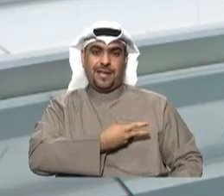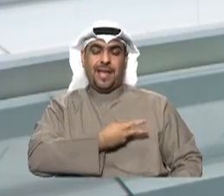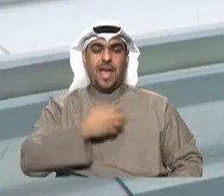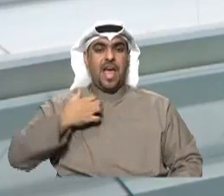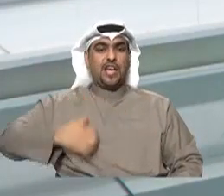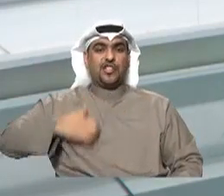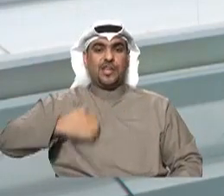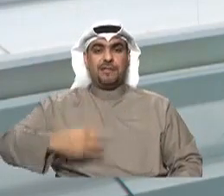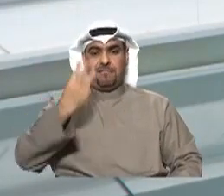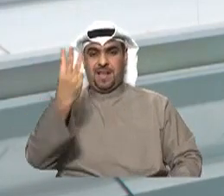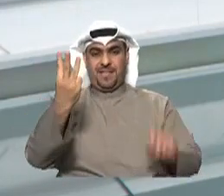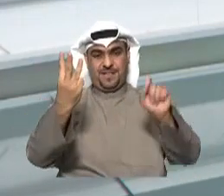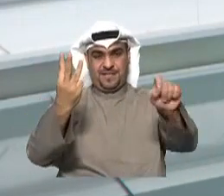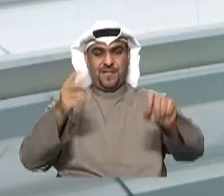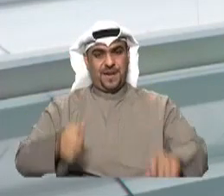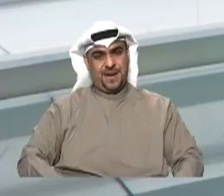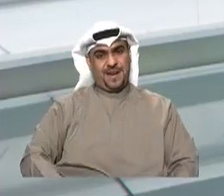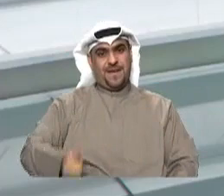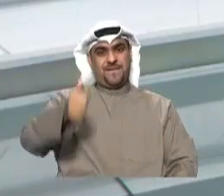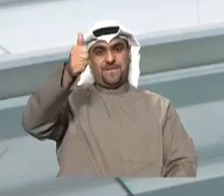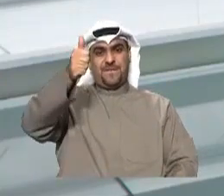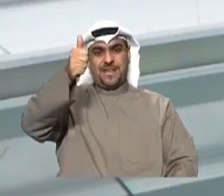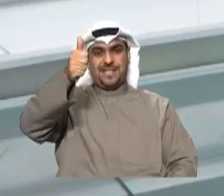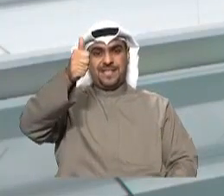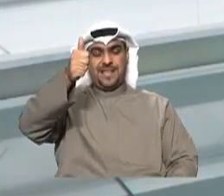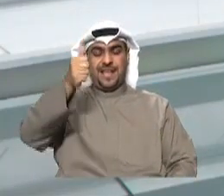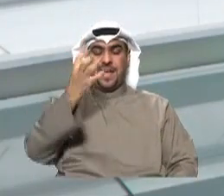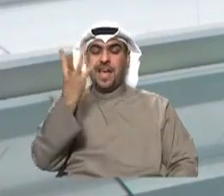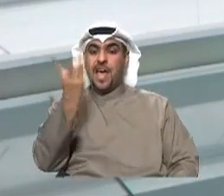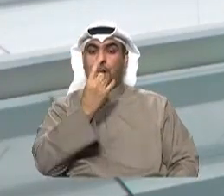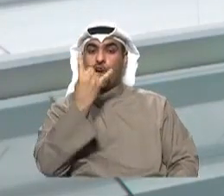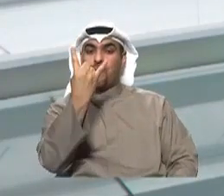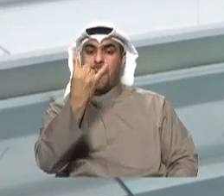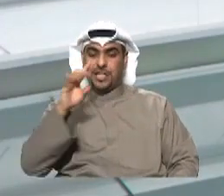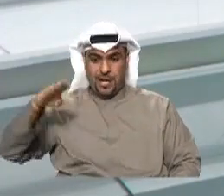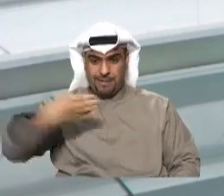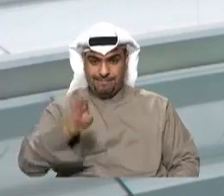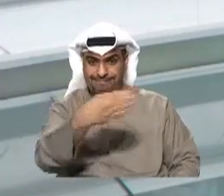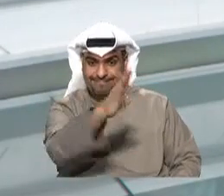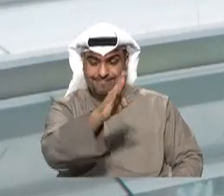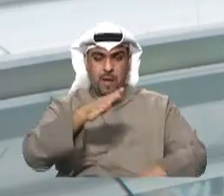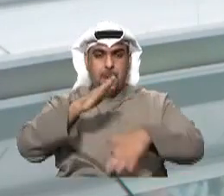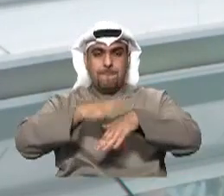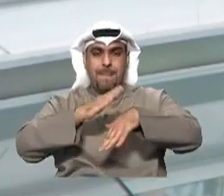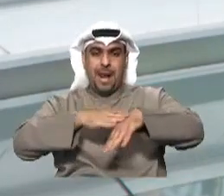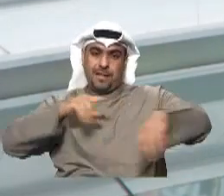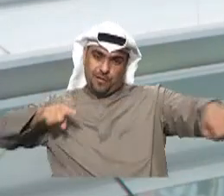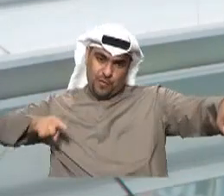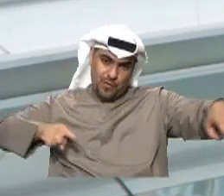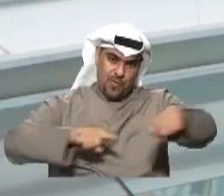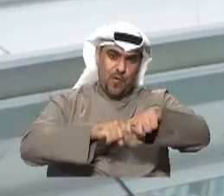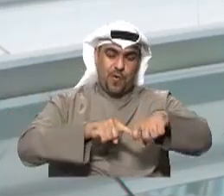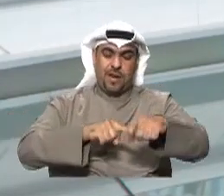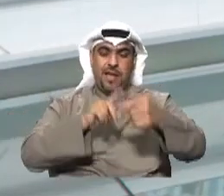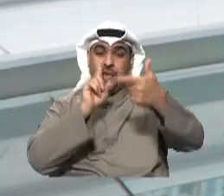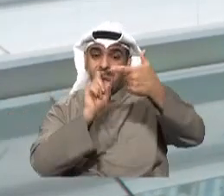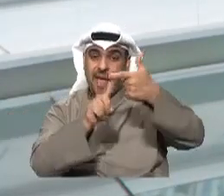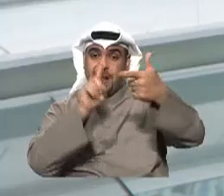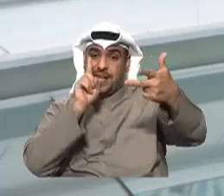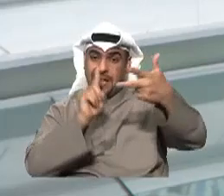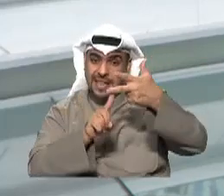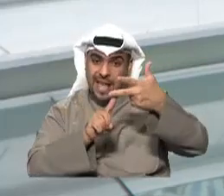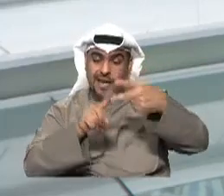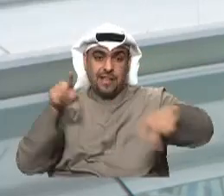النتيجة من ضربة الجزاء في الدقيقة 34، وسجل الهدفين الثاني والثالث مهاجم مانشستر